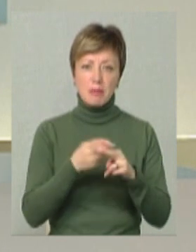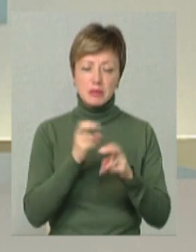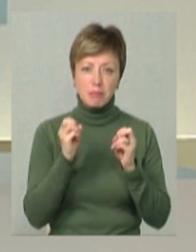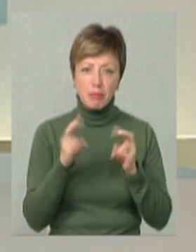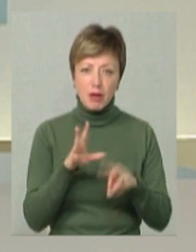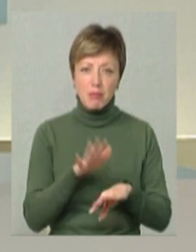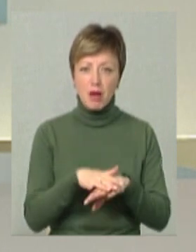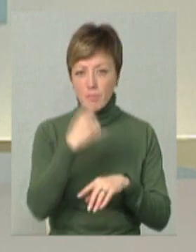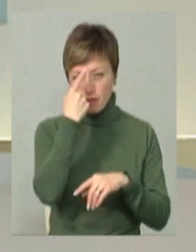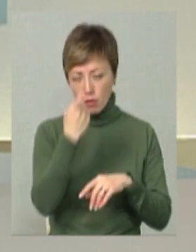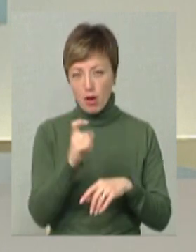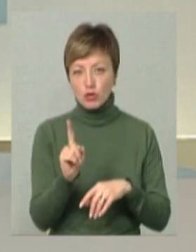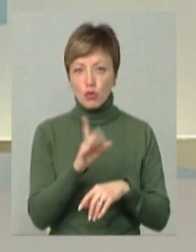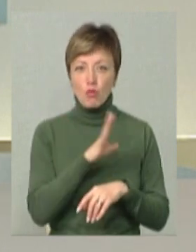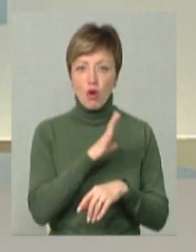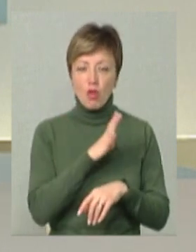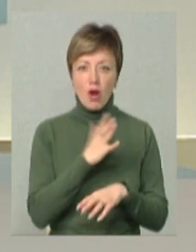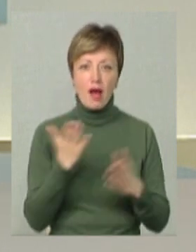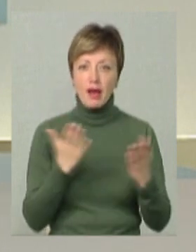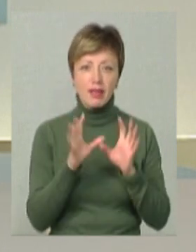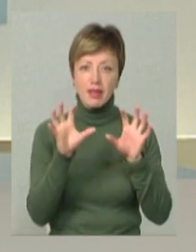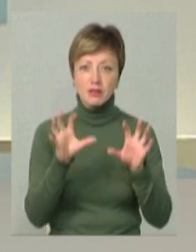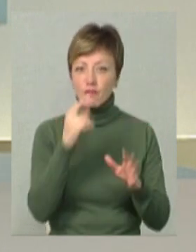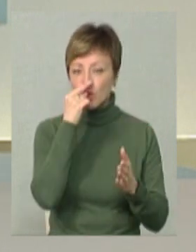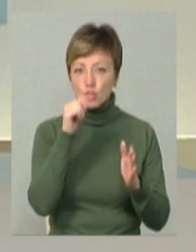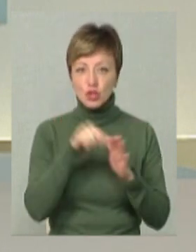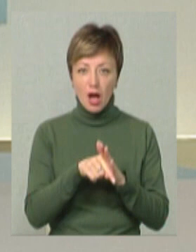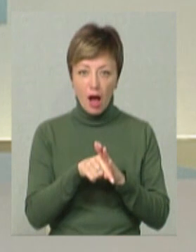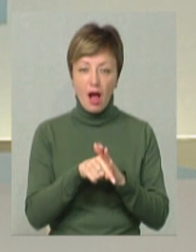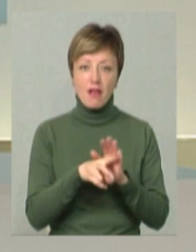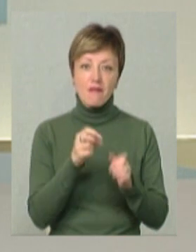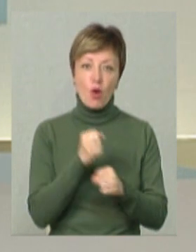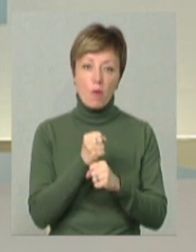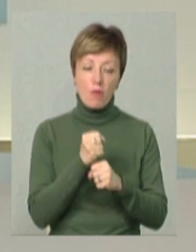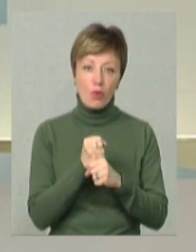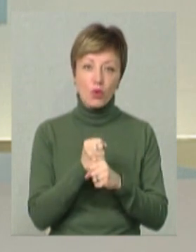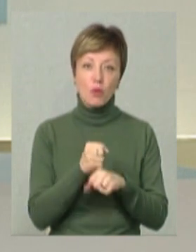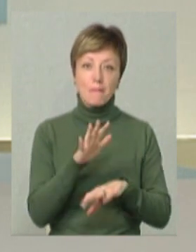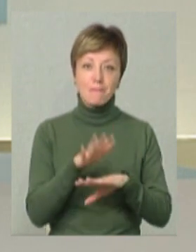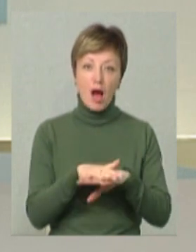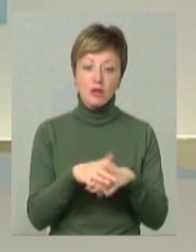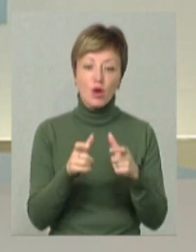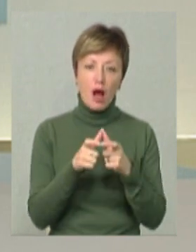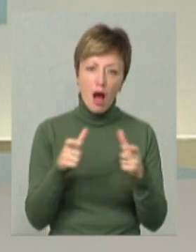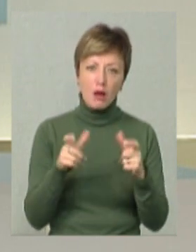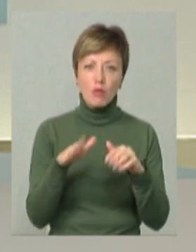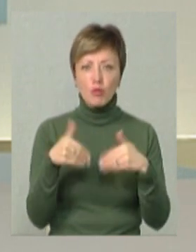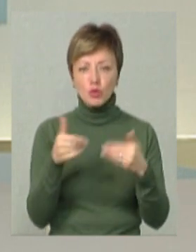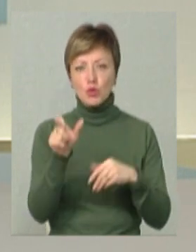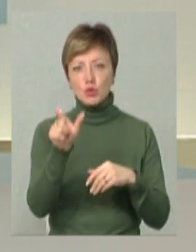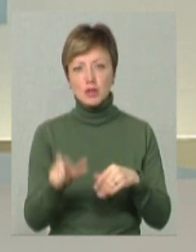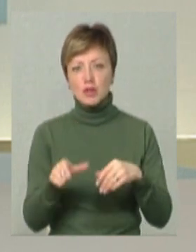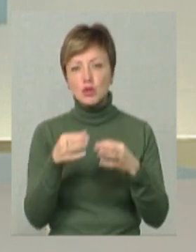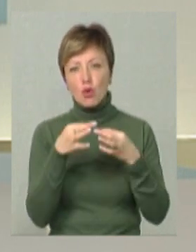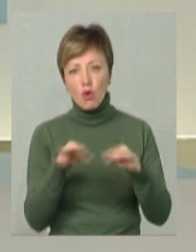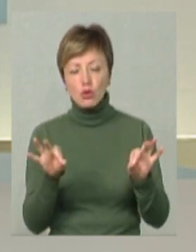банків повідомляють про те, що було якесь несанкціоноване втручання в роботу банківської картки. Пропонують людині